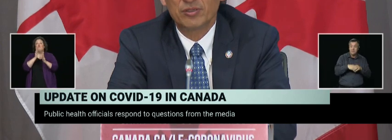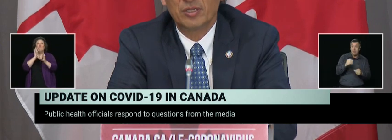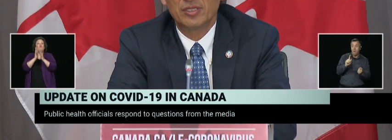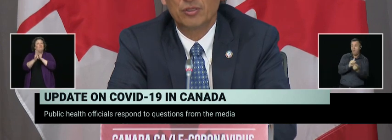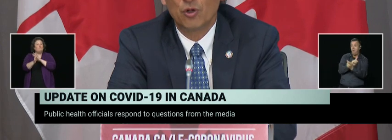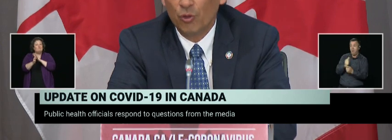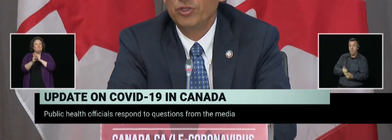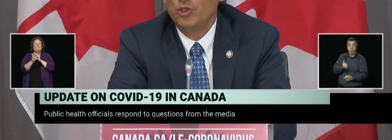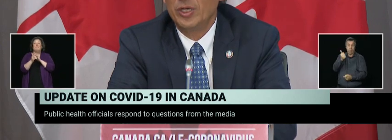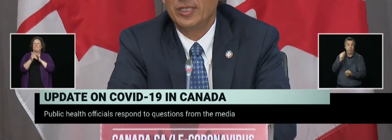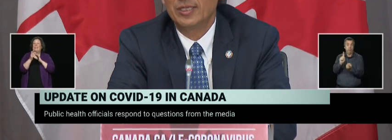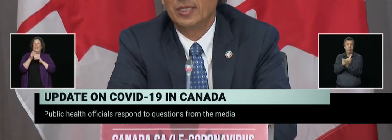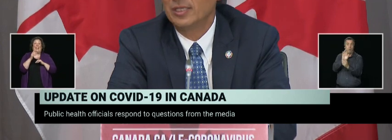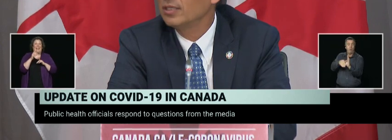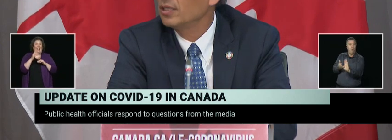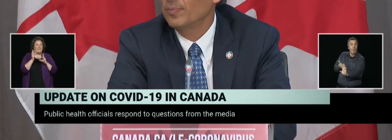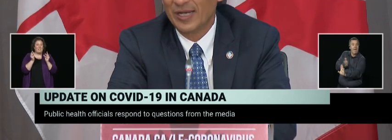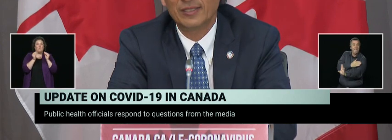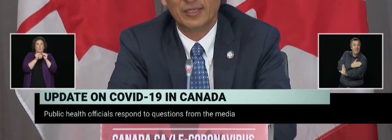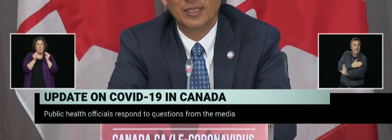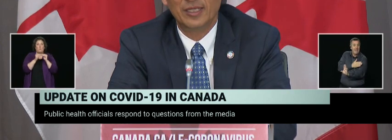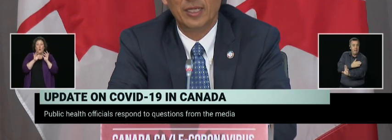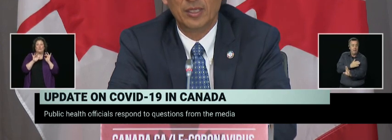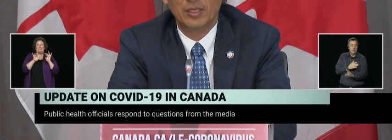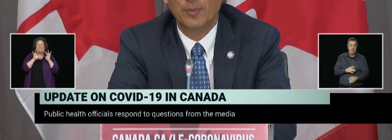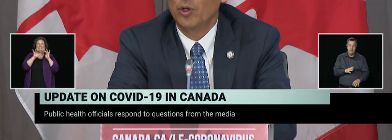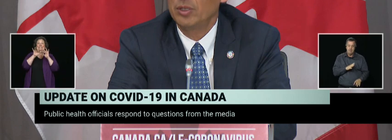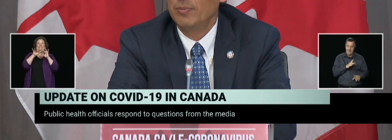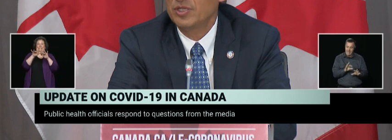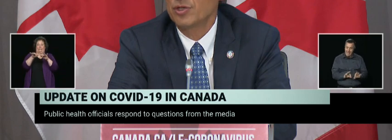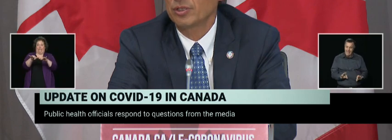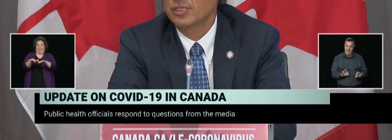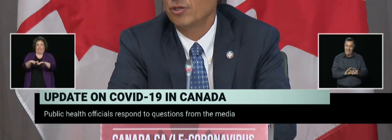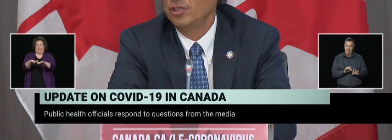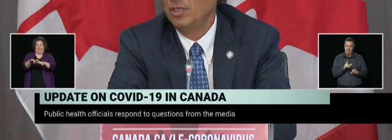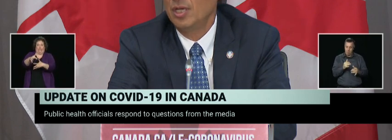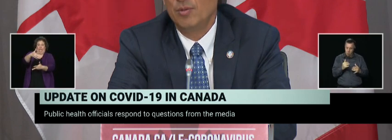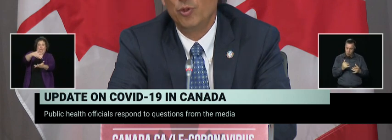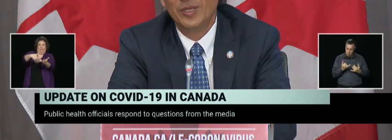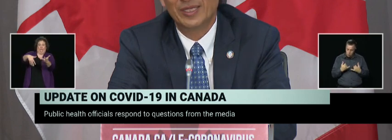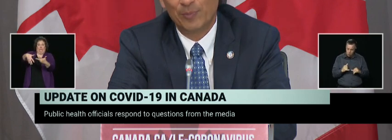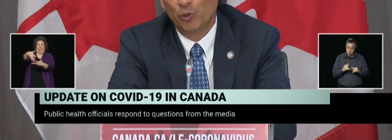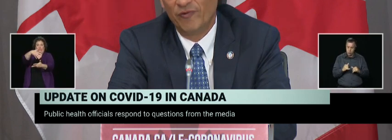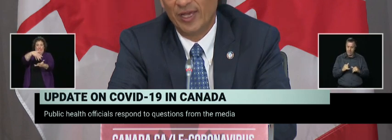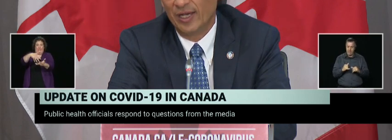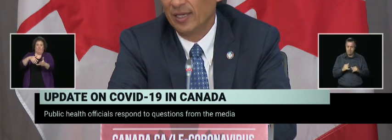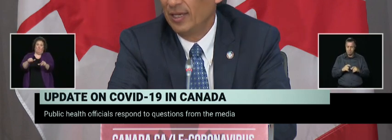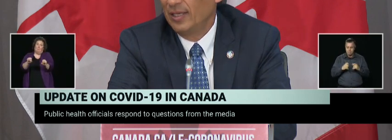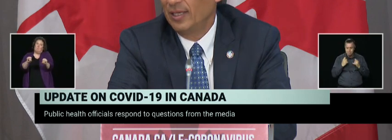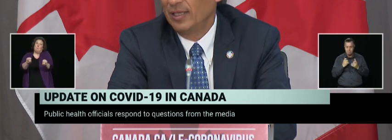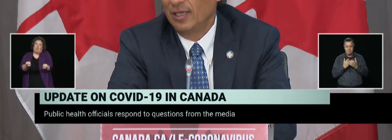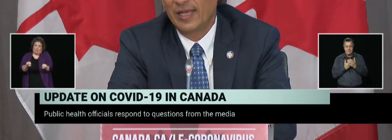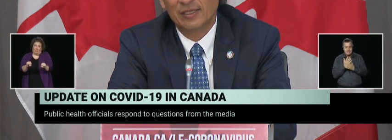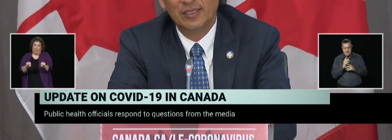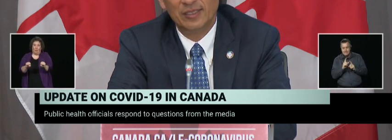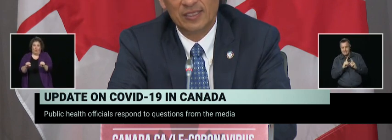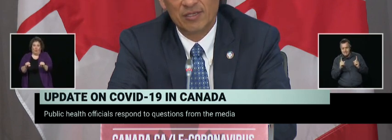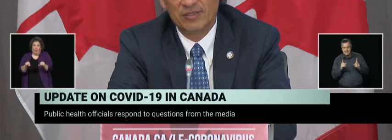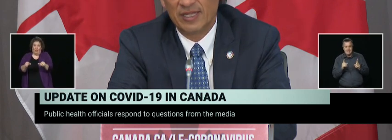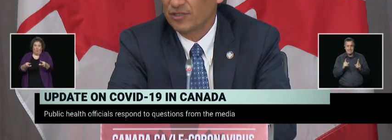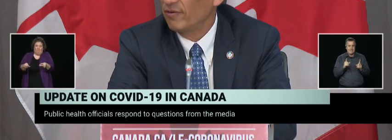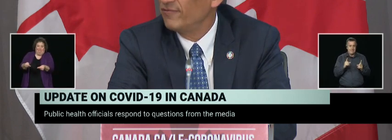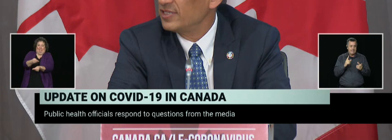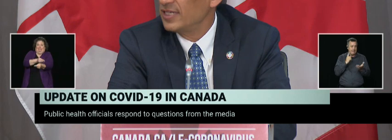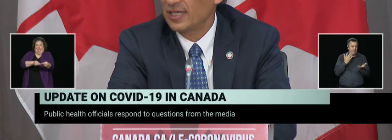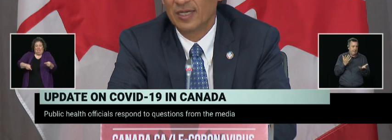très important de continuer de pratiquer les bonnes mesures de santé publique éprouvées, garder la